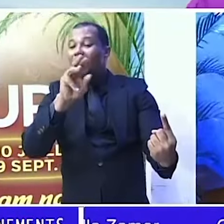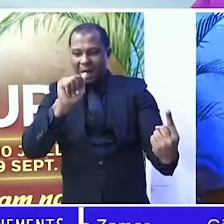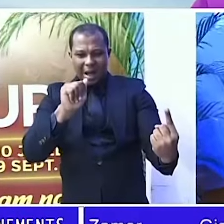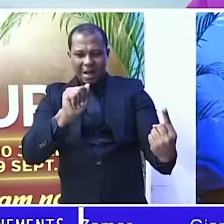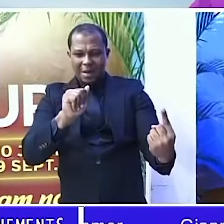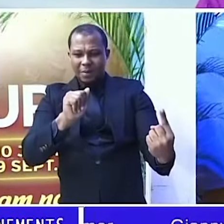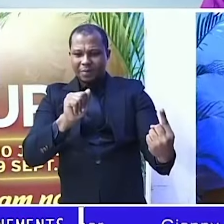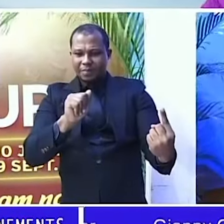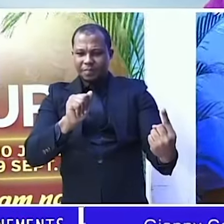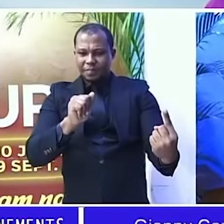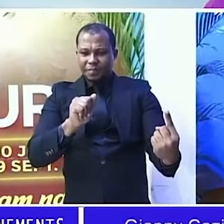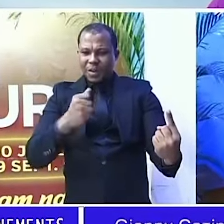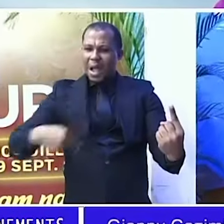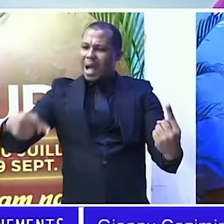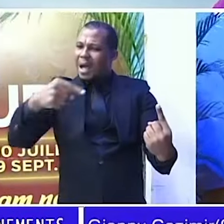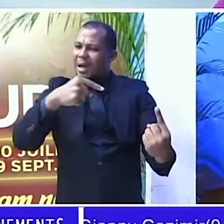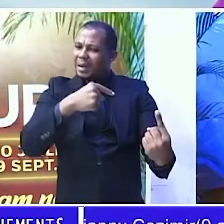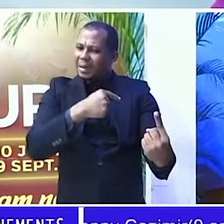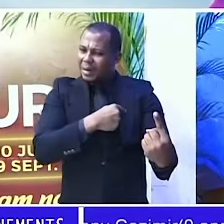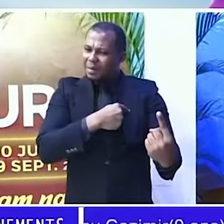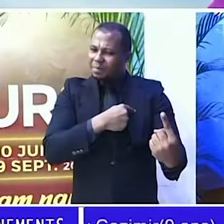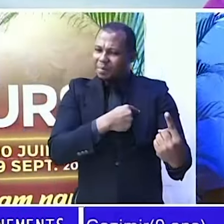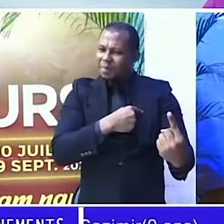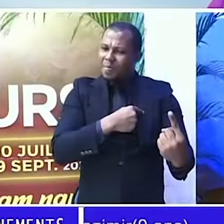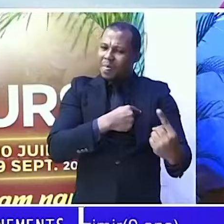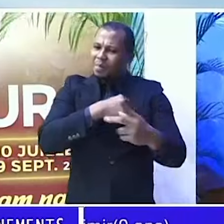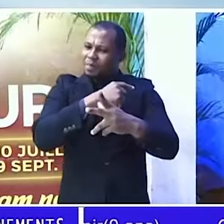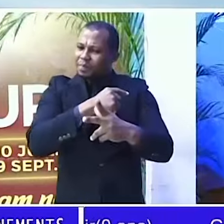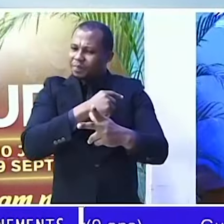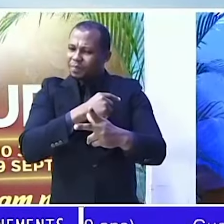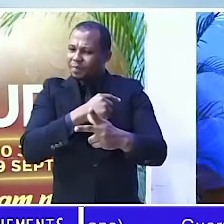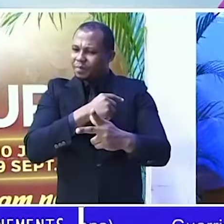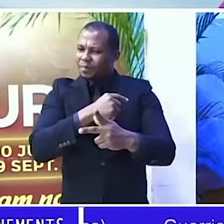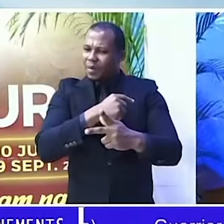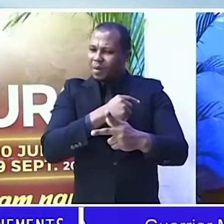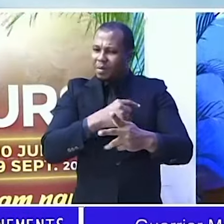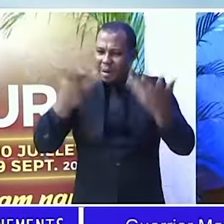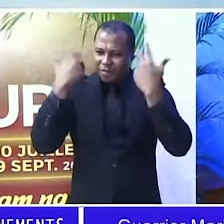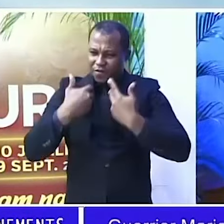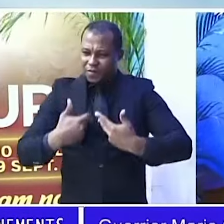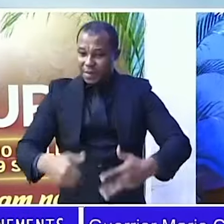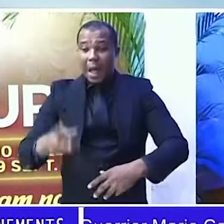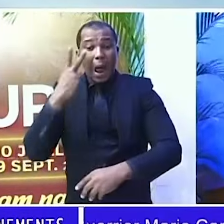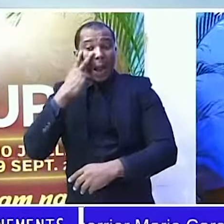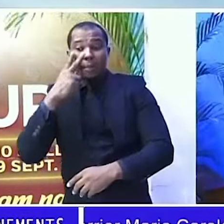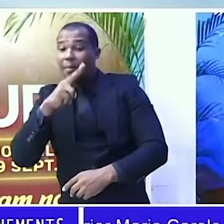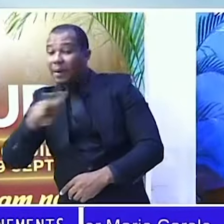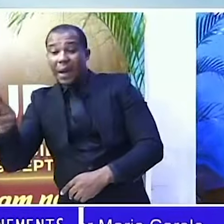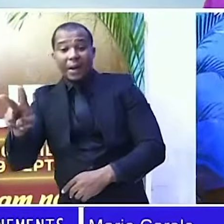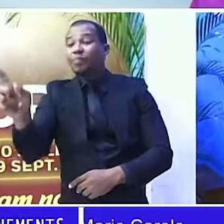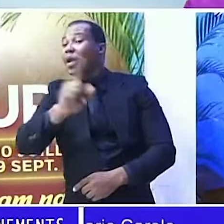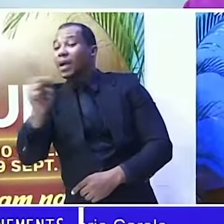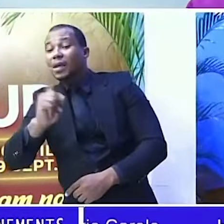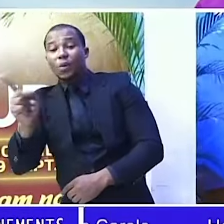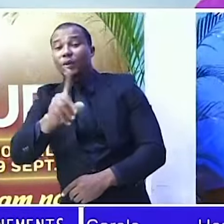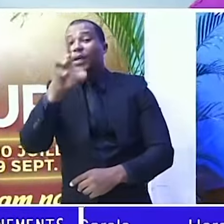Tout en n'a mettre équipement pour météo pour aller Monseigneur Dumas, m'a voué yeux pour me garder qui côté